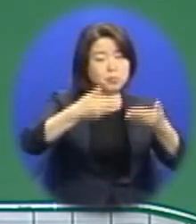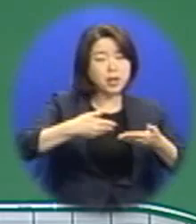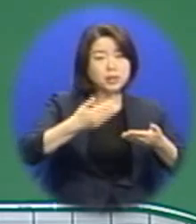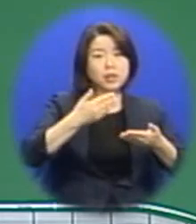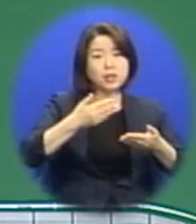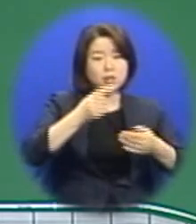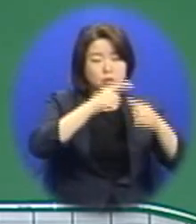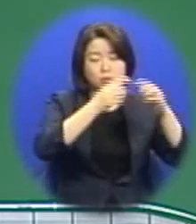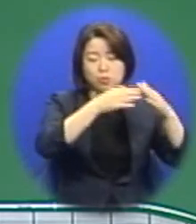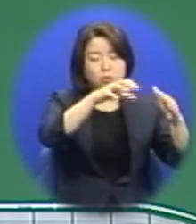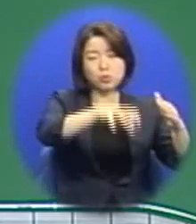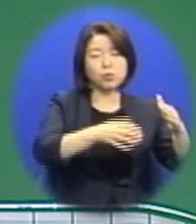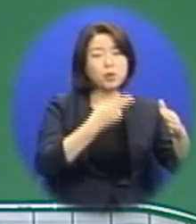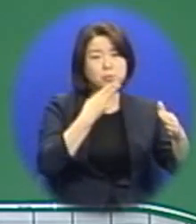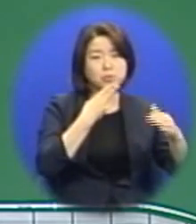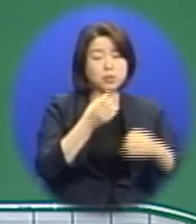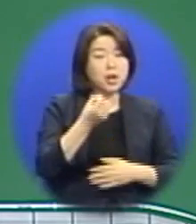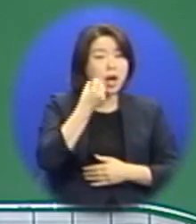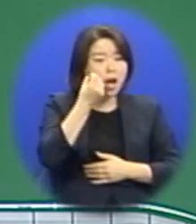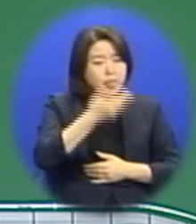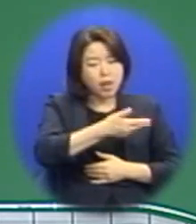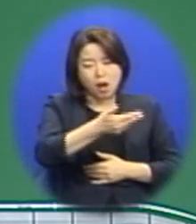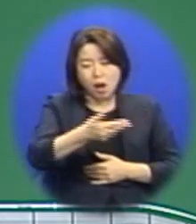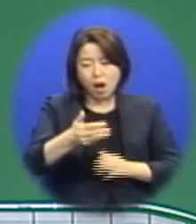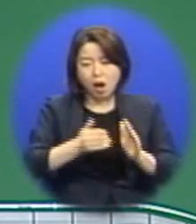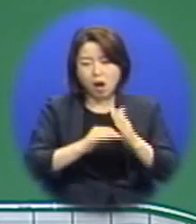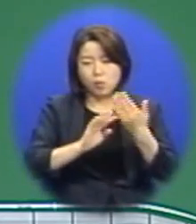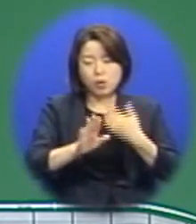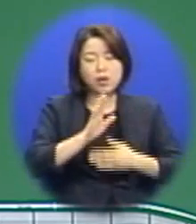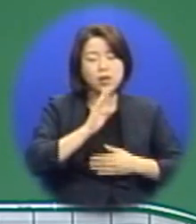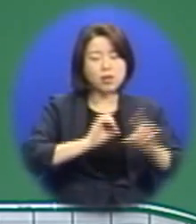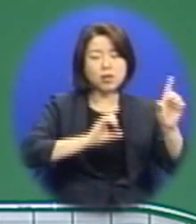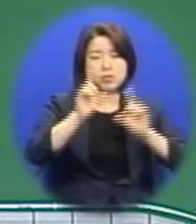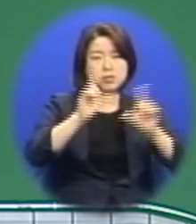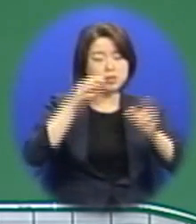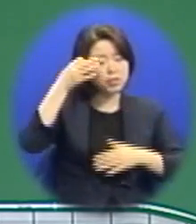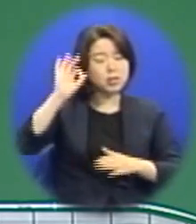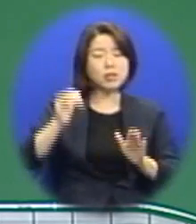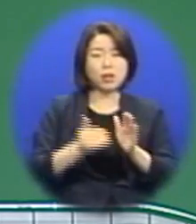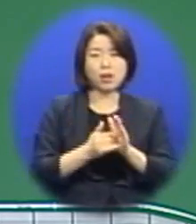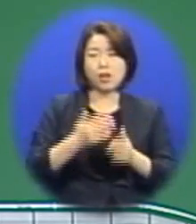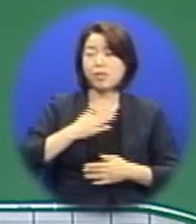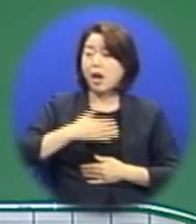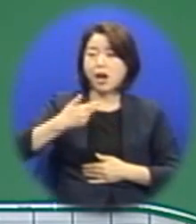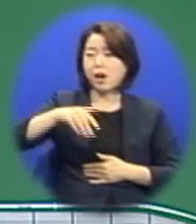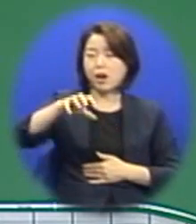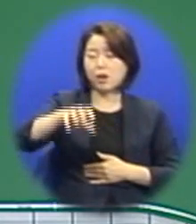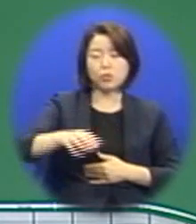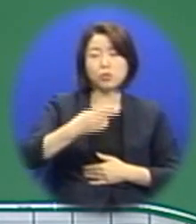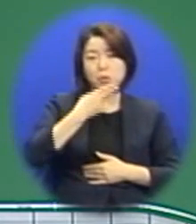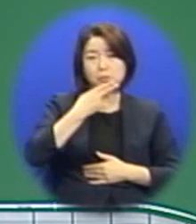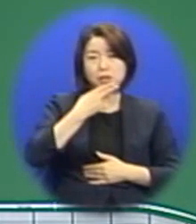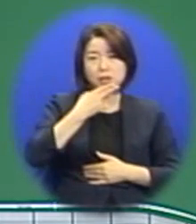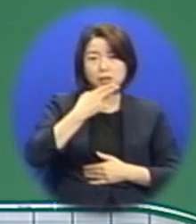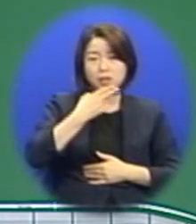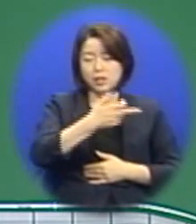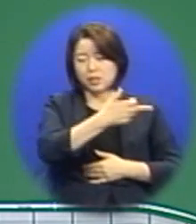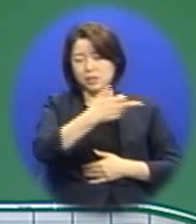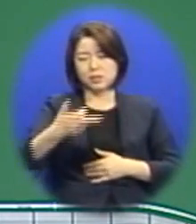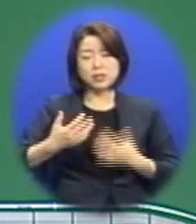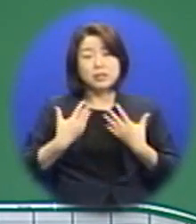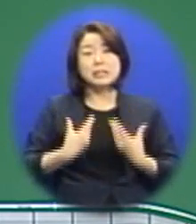달쯤 지나고 나서야 현실을 깨달았습니다. 나는 갈 교회가 없다. 그건 저에게 너무나 큰